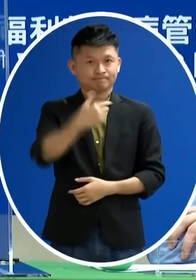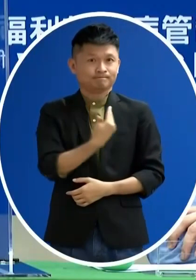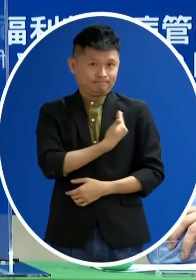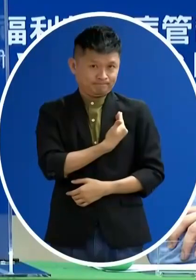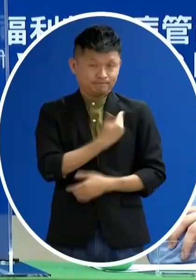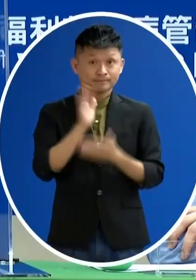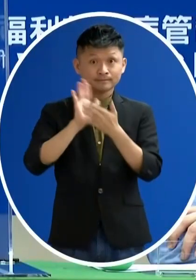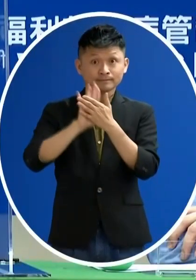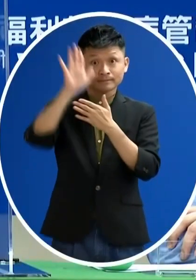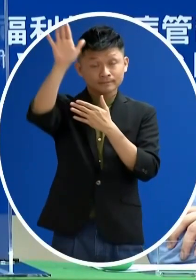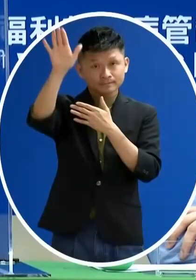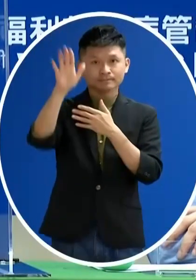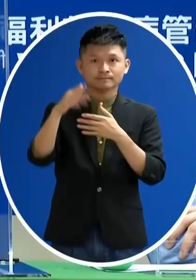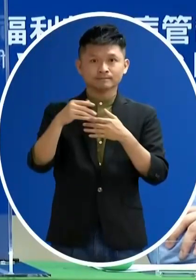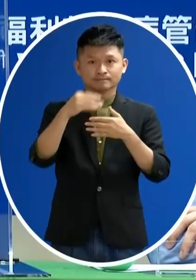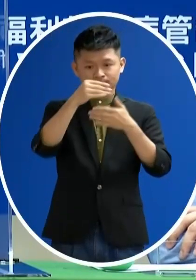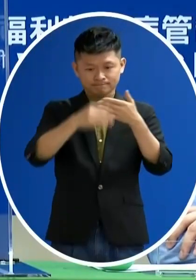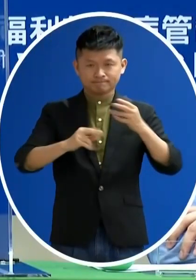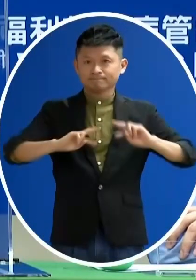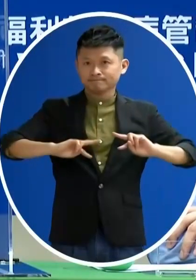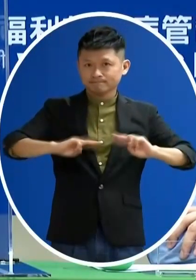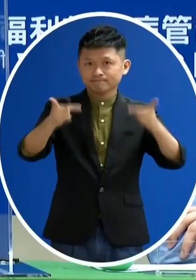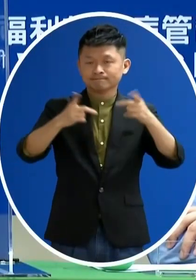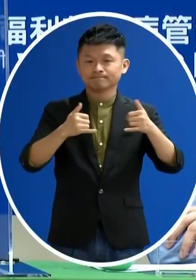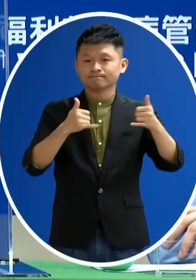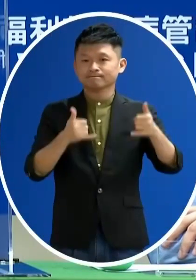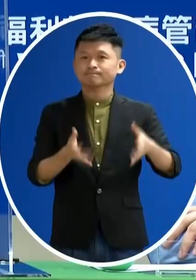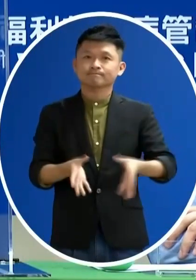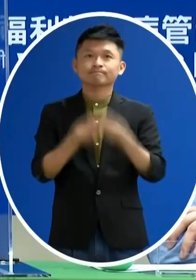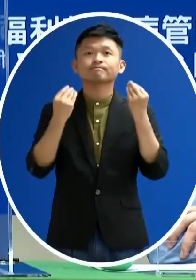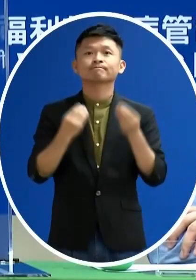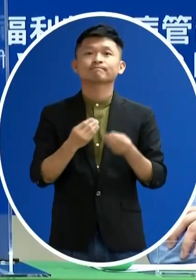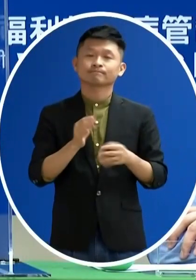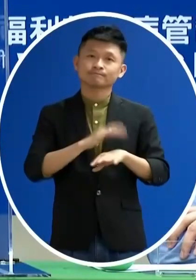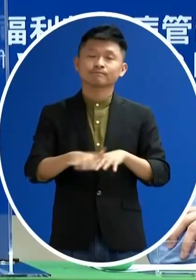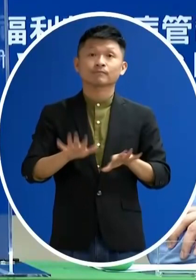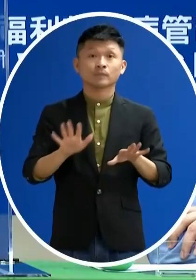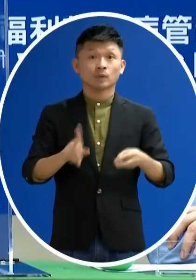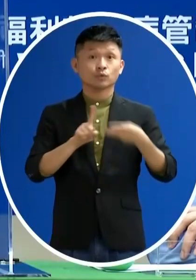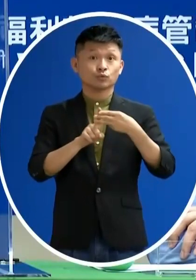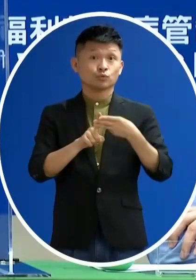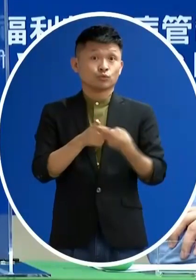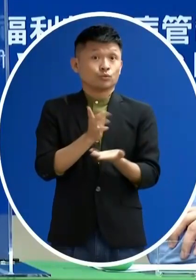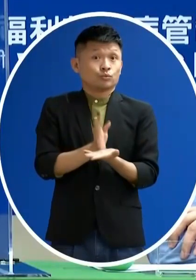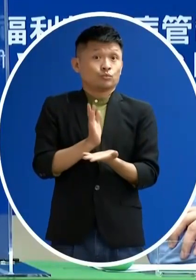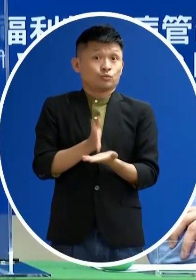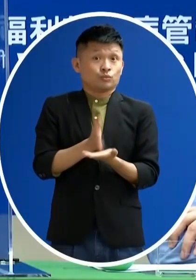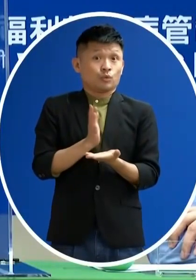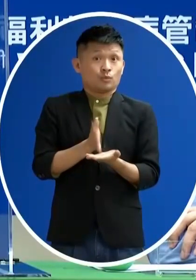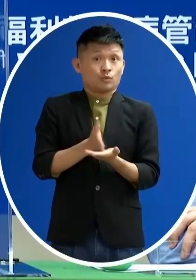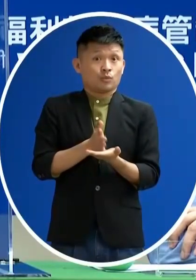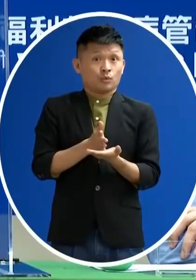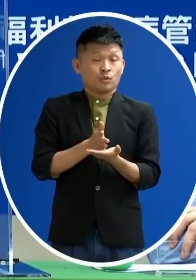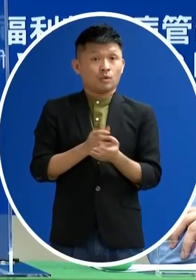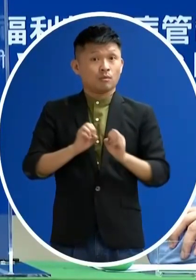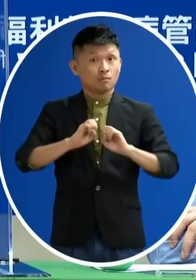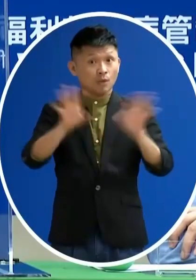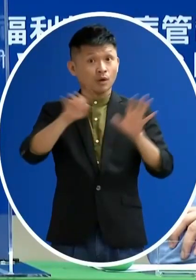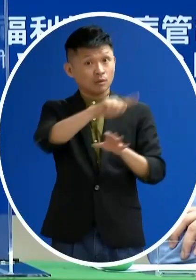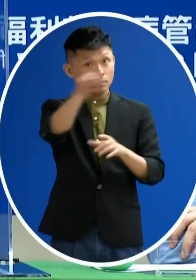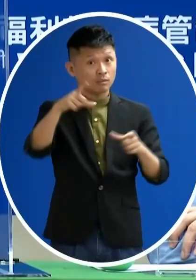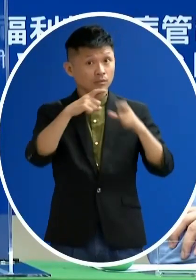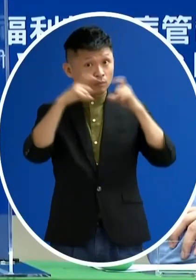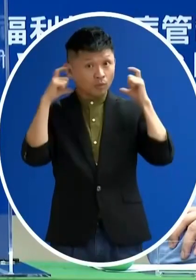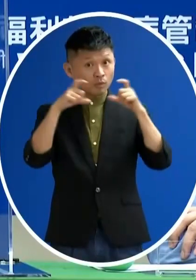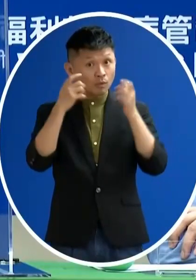文来规定可以不用在一定的社交距离上。不过我觉得现在主播都戴着口罩，对大家提醒说随时要戴口罩的